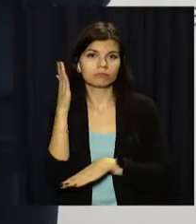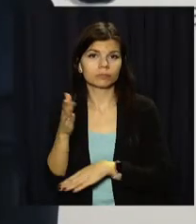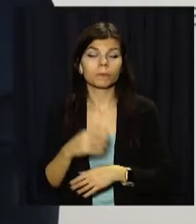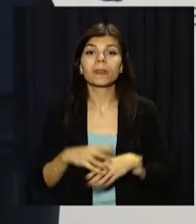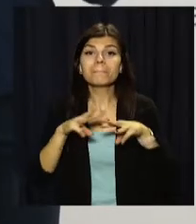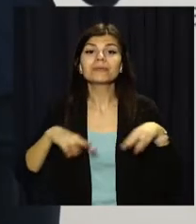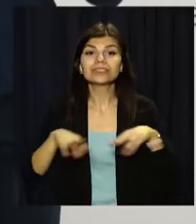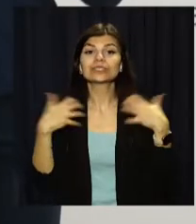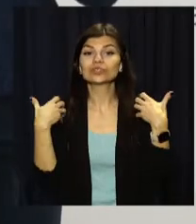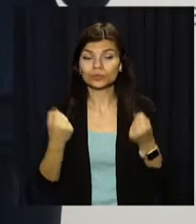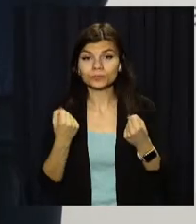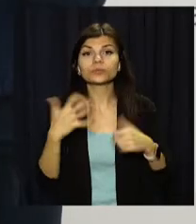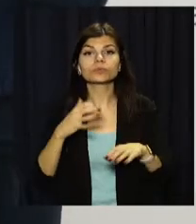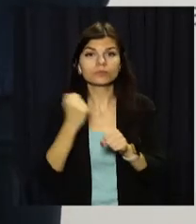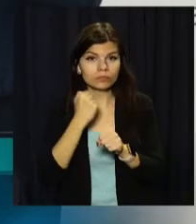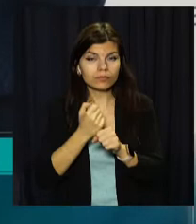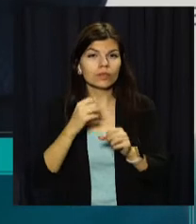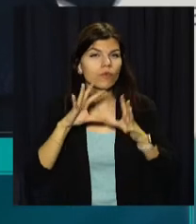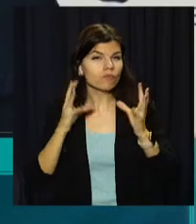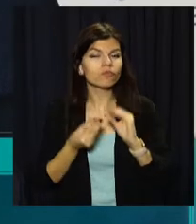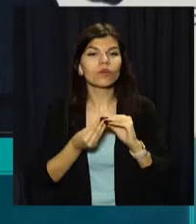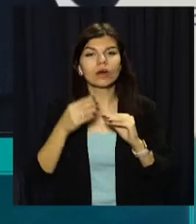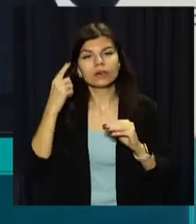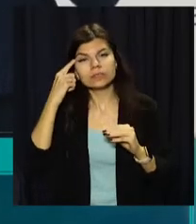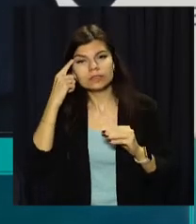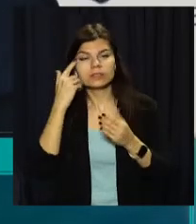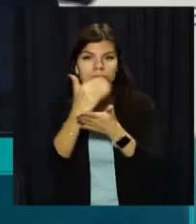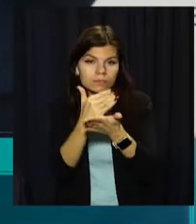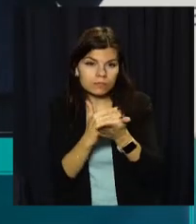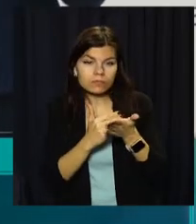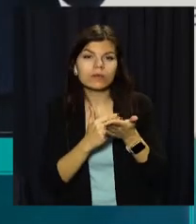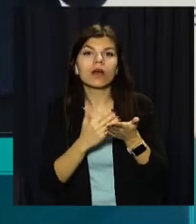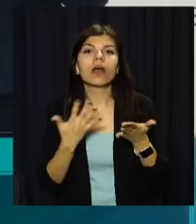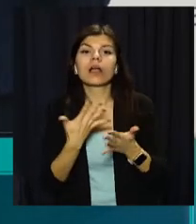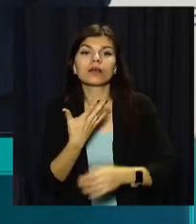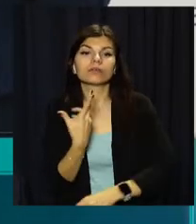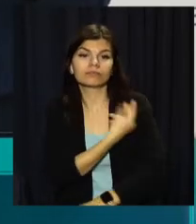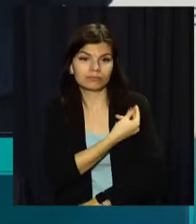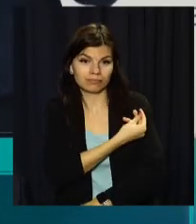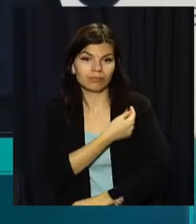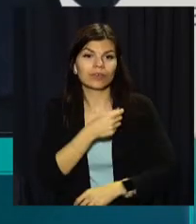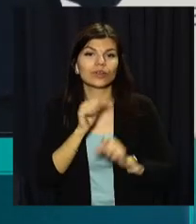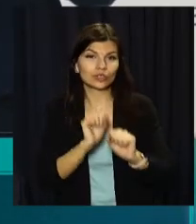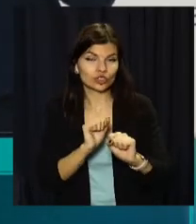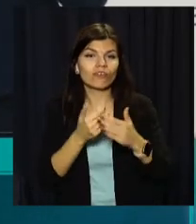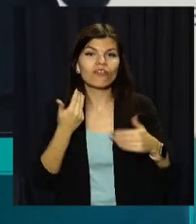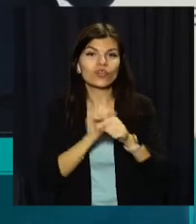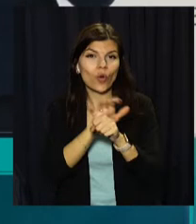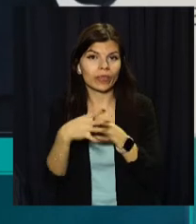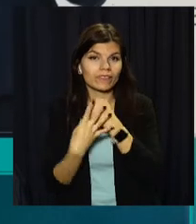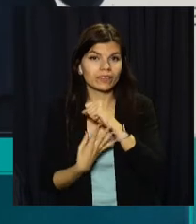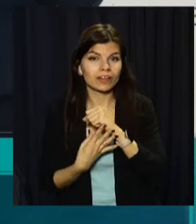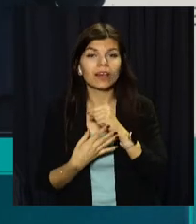Міністерство охорони здоров'я також розробило загальний логістичний сценарій для імунізації населення від